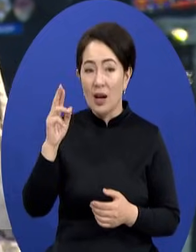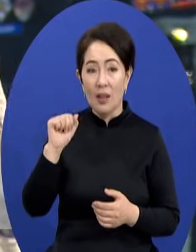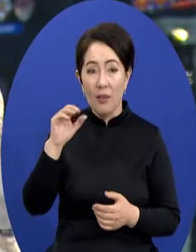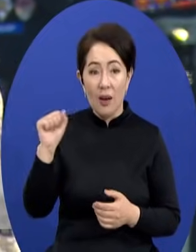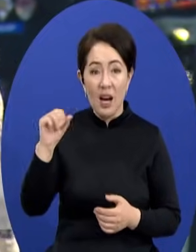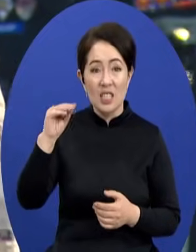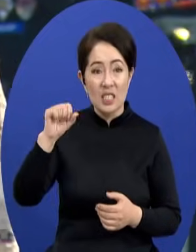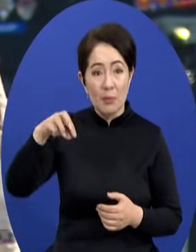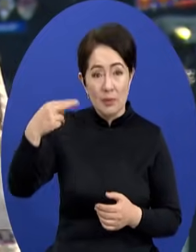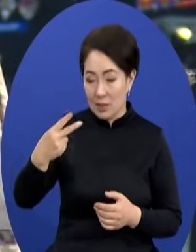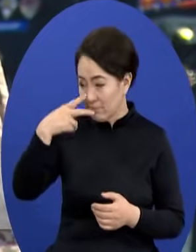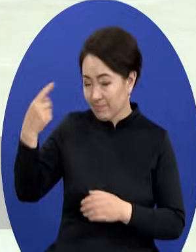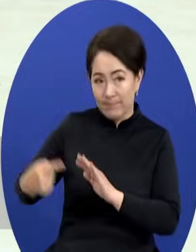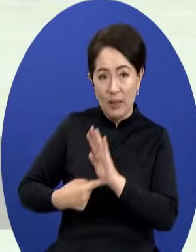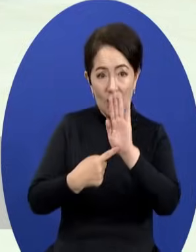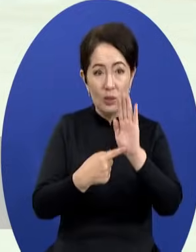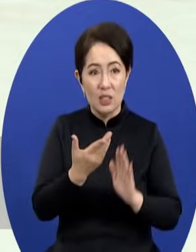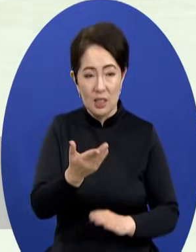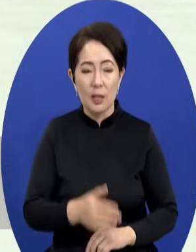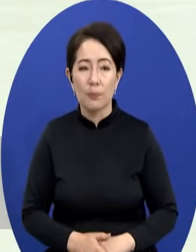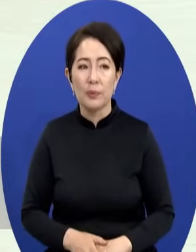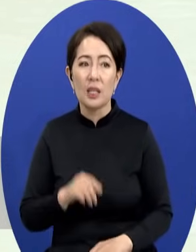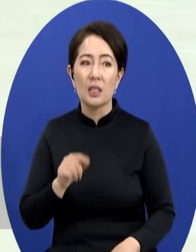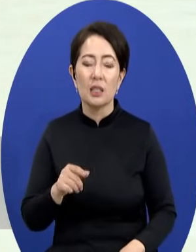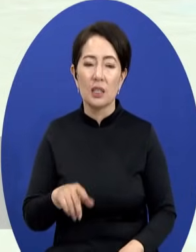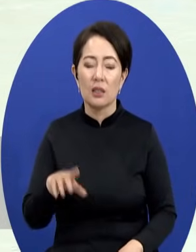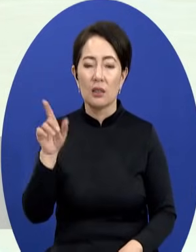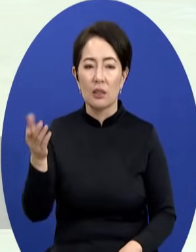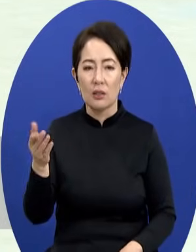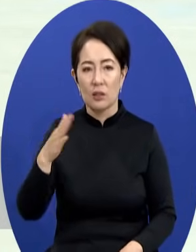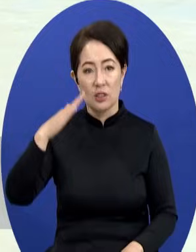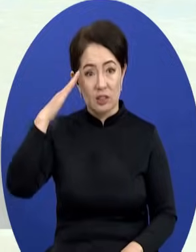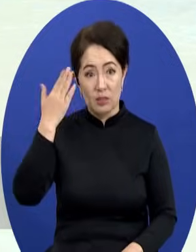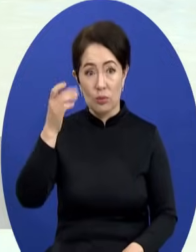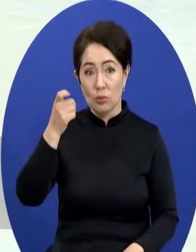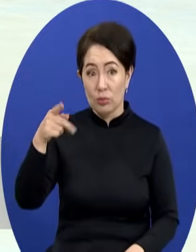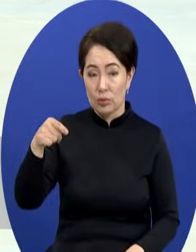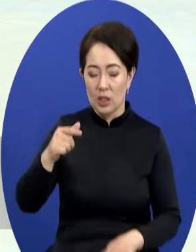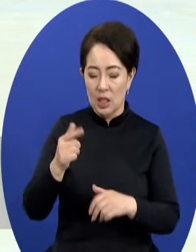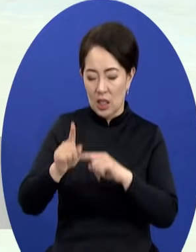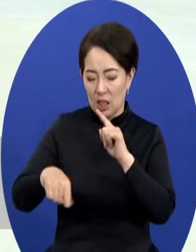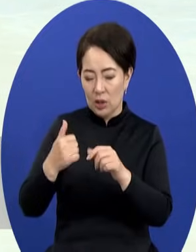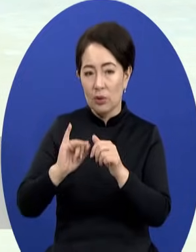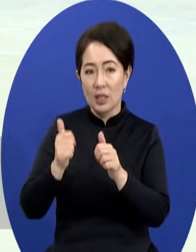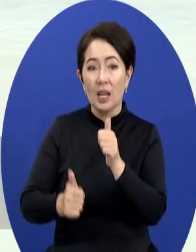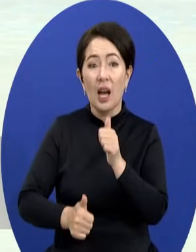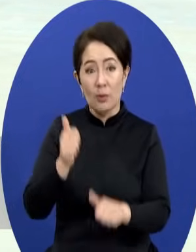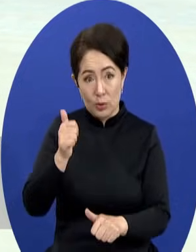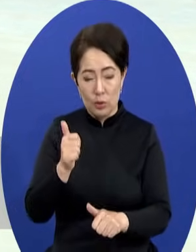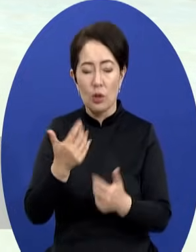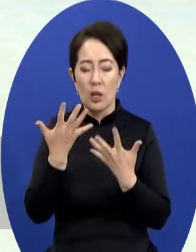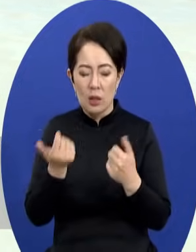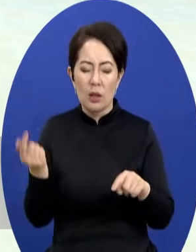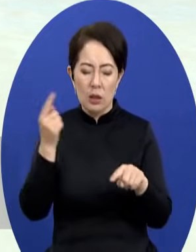тодорч харагдаж байгаа гэж ингэж харж байгаа. Ингээд үүдээ улам их амжилтыг хүсье. Чам цаашдаа олон